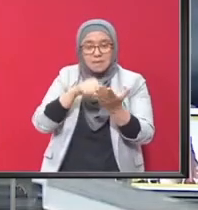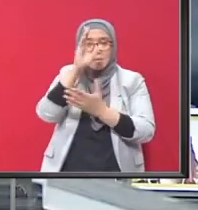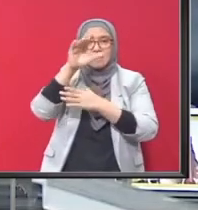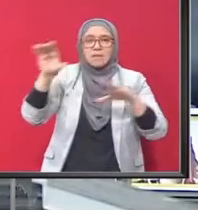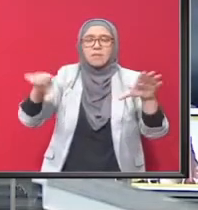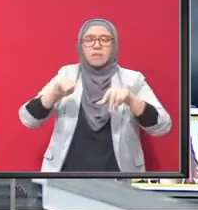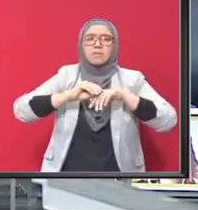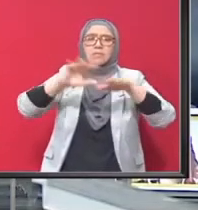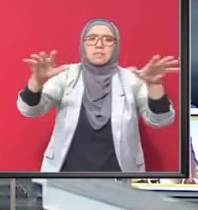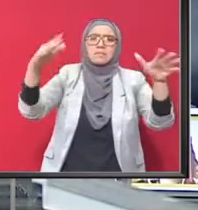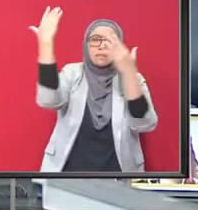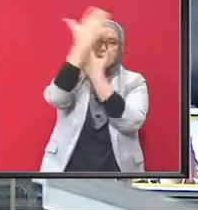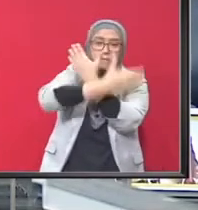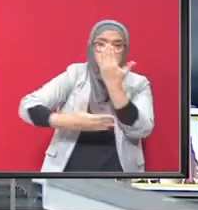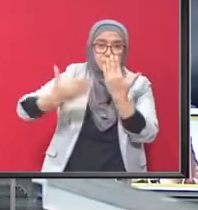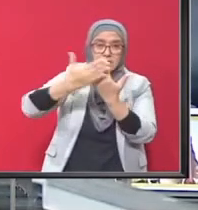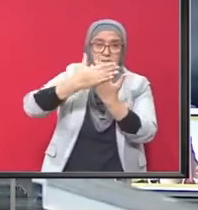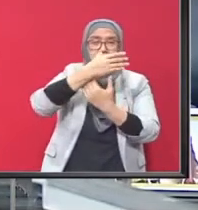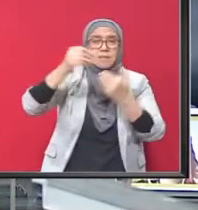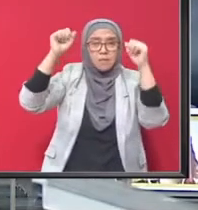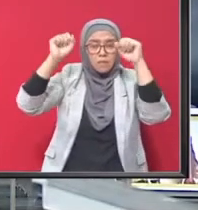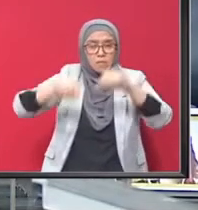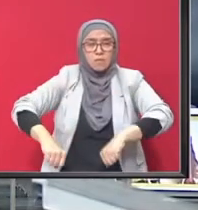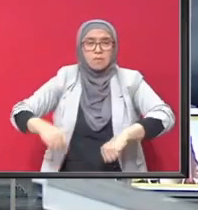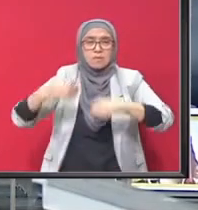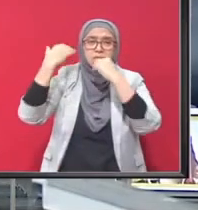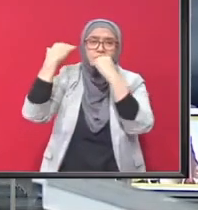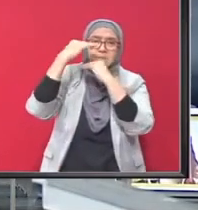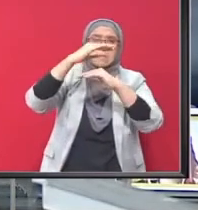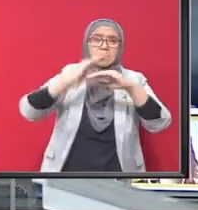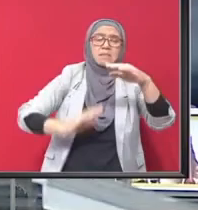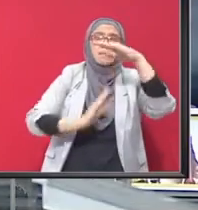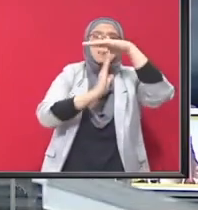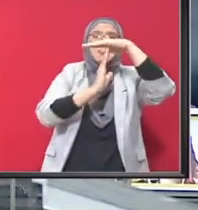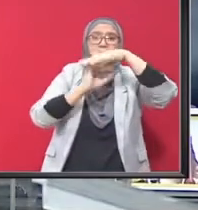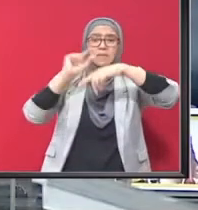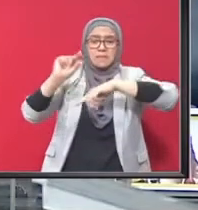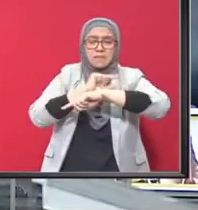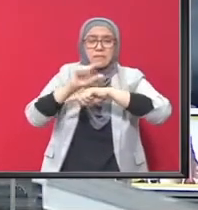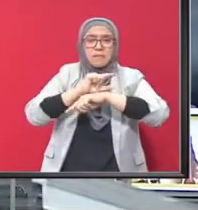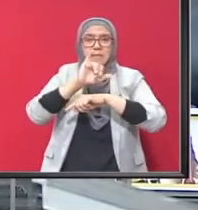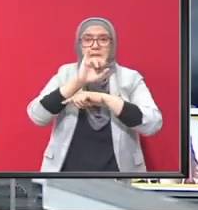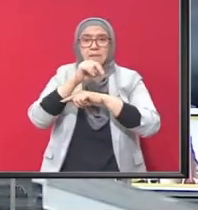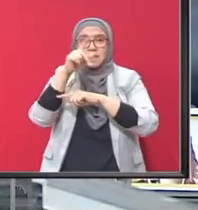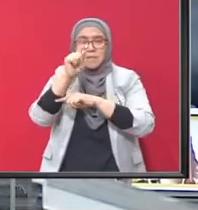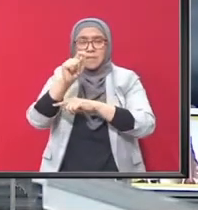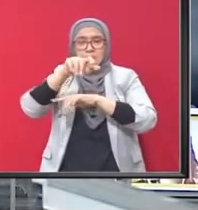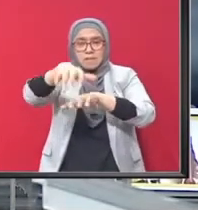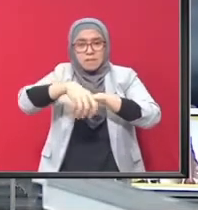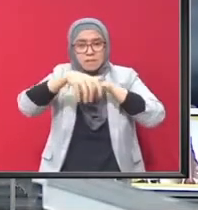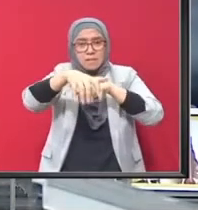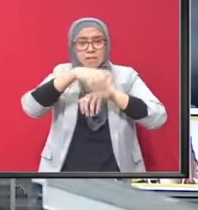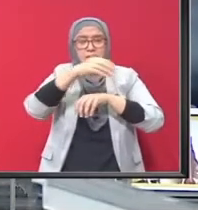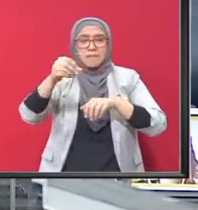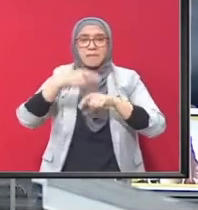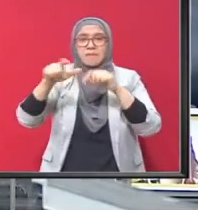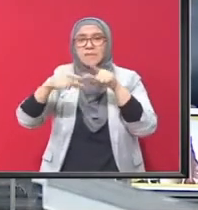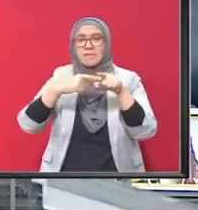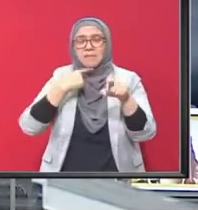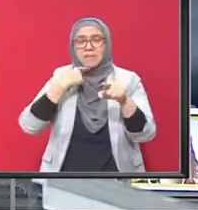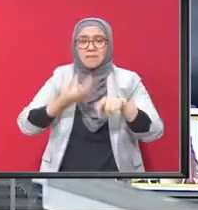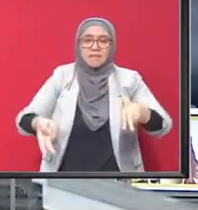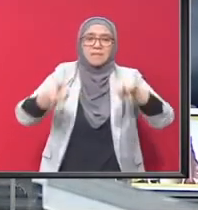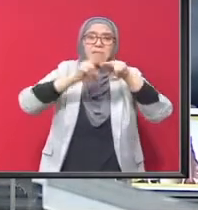seluruh negara dan ilmu yang mampu mau timal kan penggunaan input pertanian setempat meningkatkan hasil tanaman